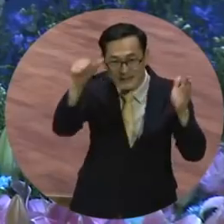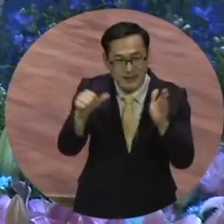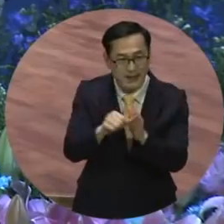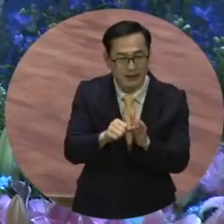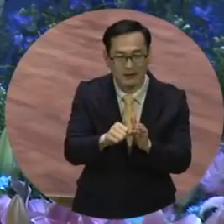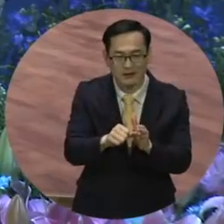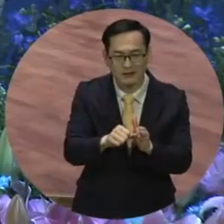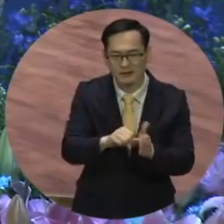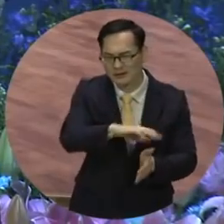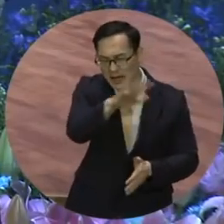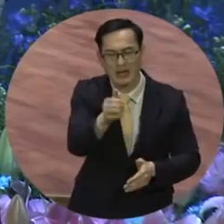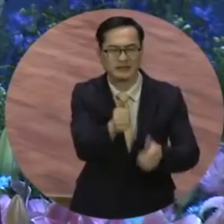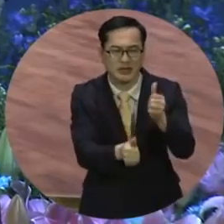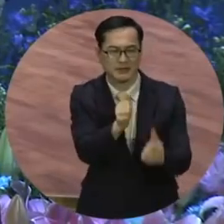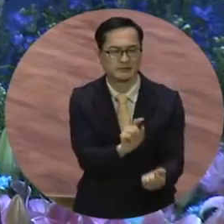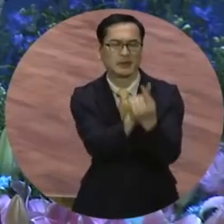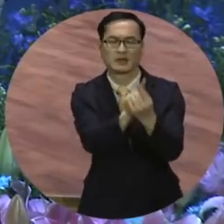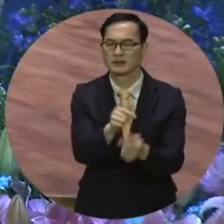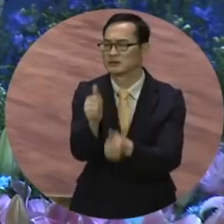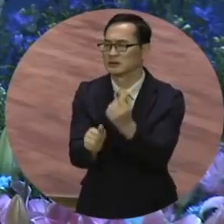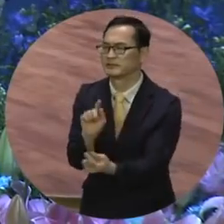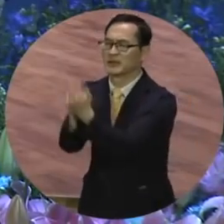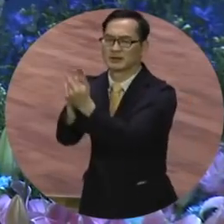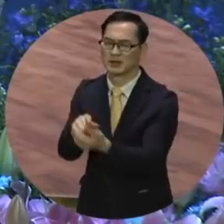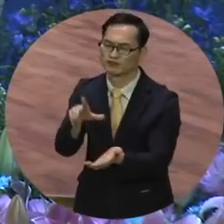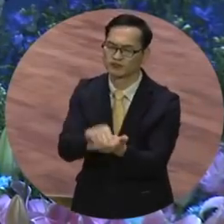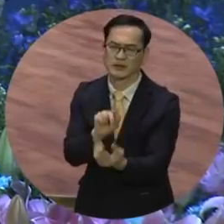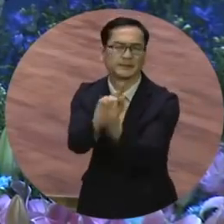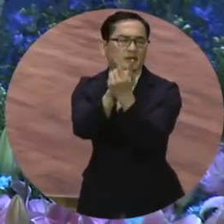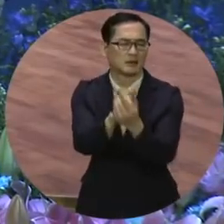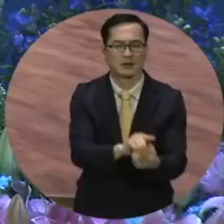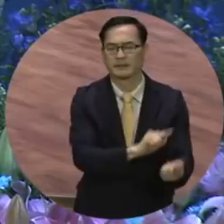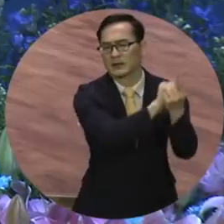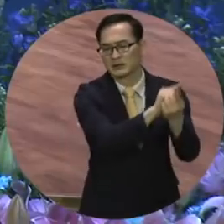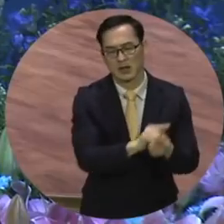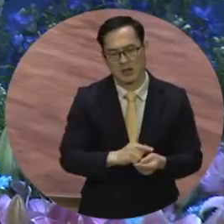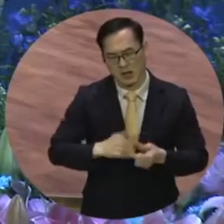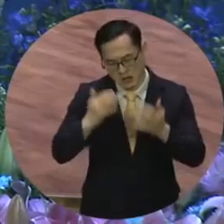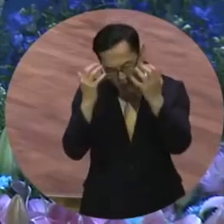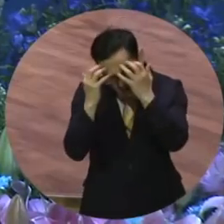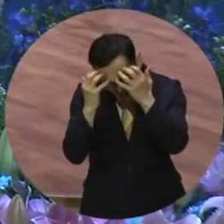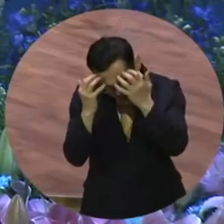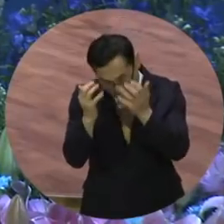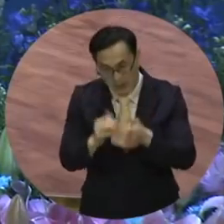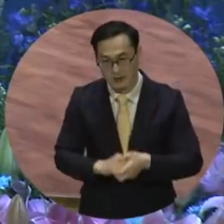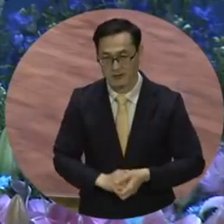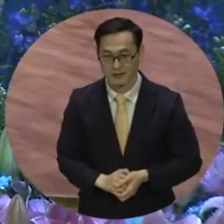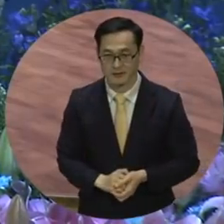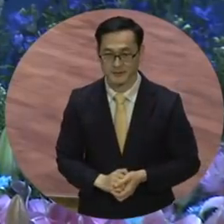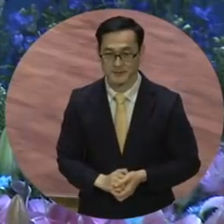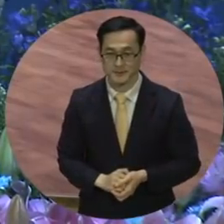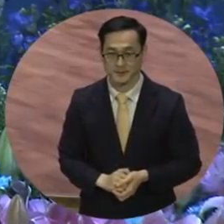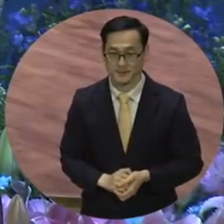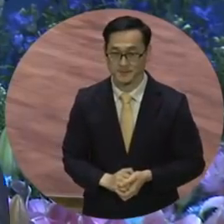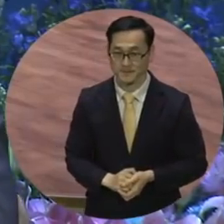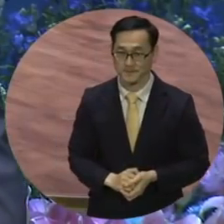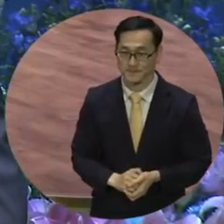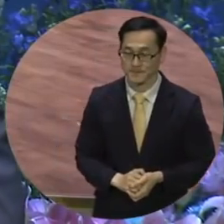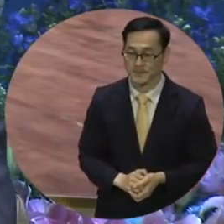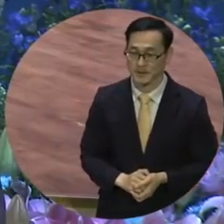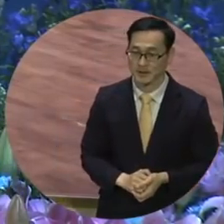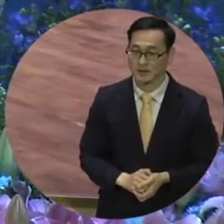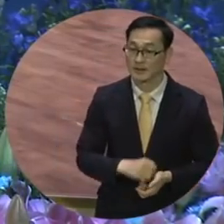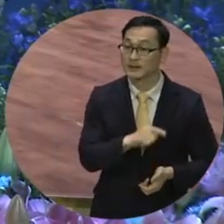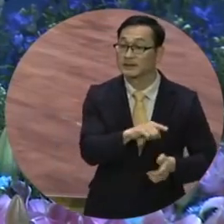것이 수많은 시험이 많아요. 문제와 사건이 계속 닥칩니다. 문제와 사건들이 그렇게